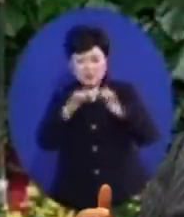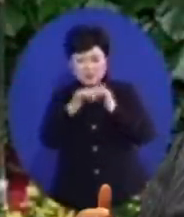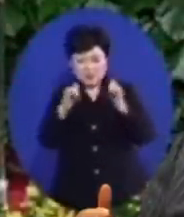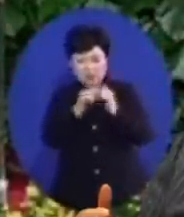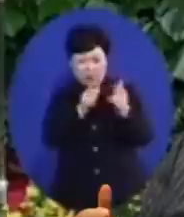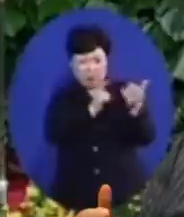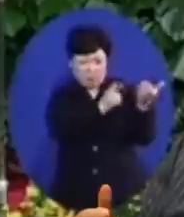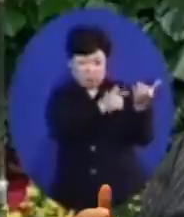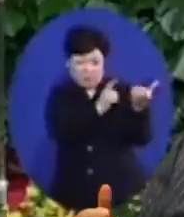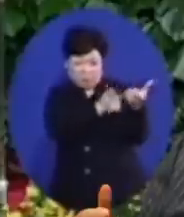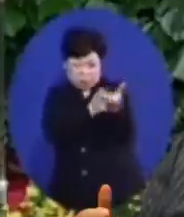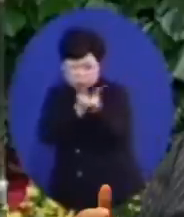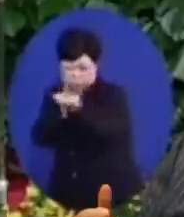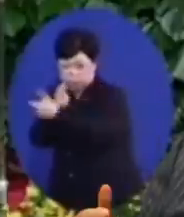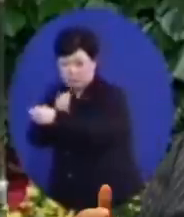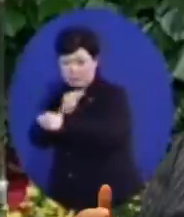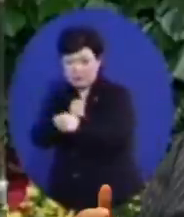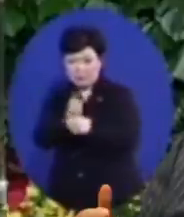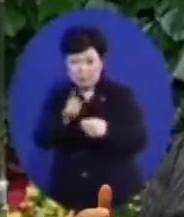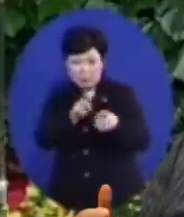날아오는데 참호에 엎드려서 그냥